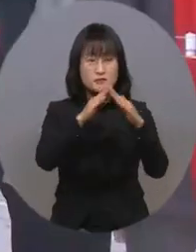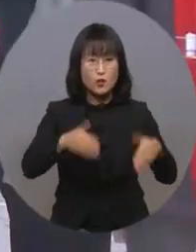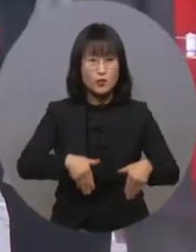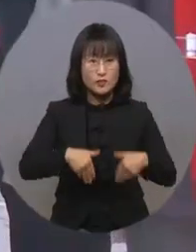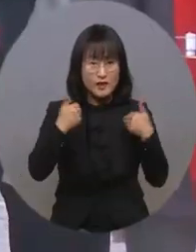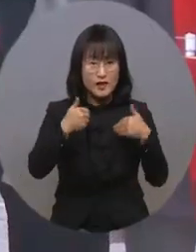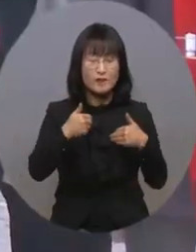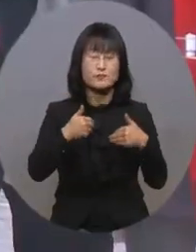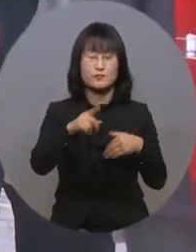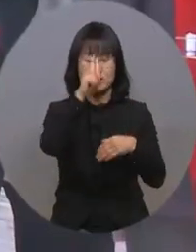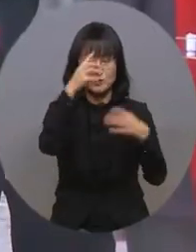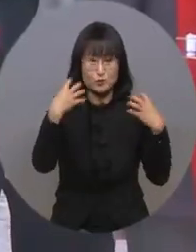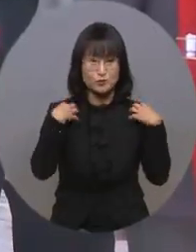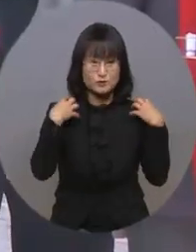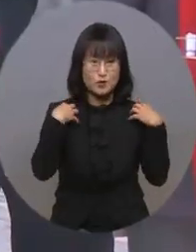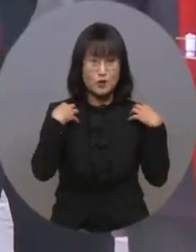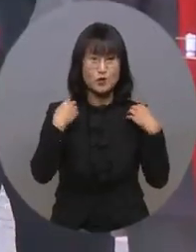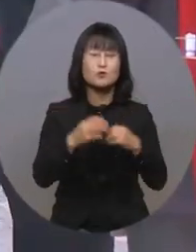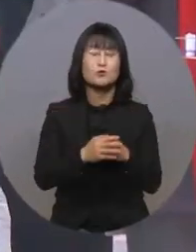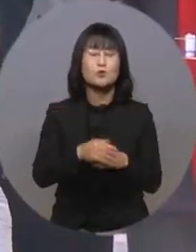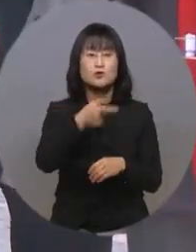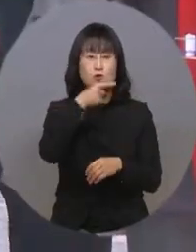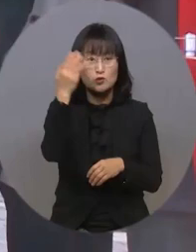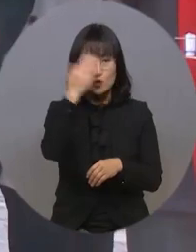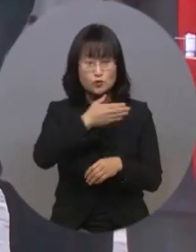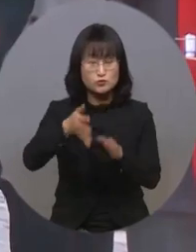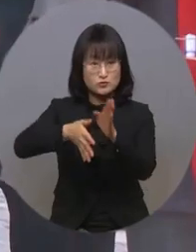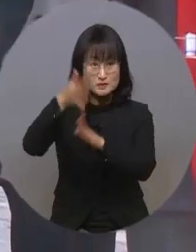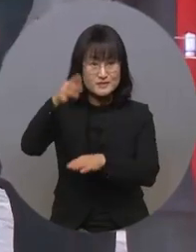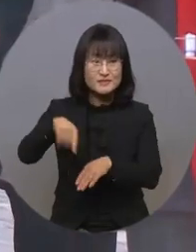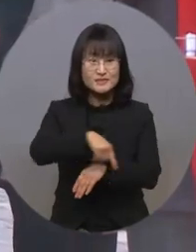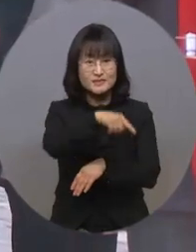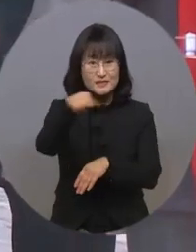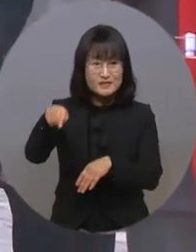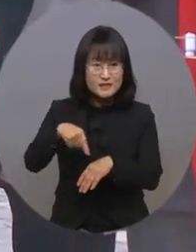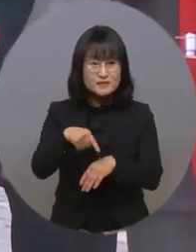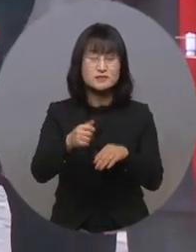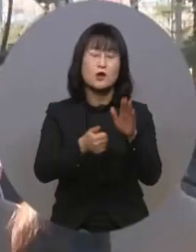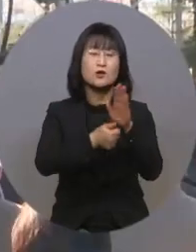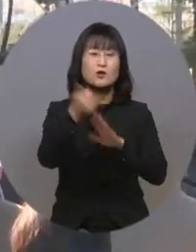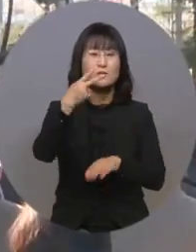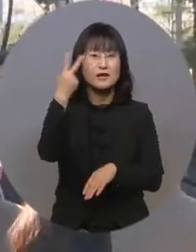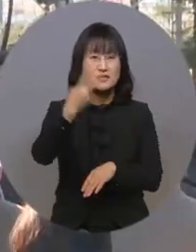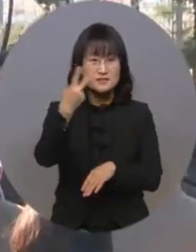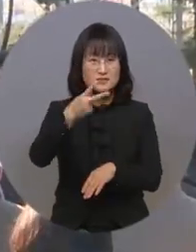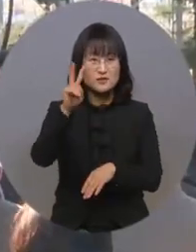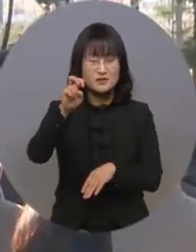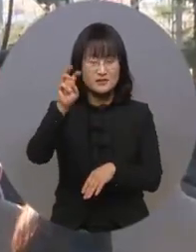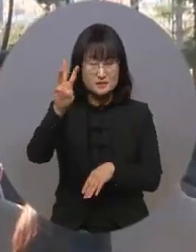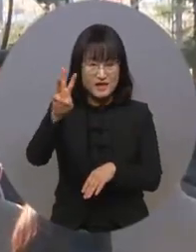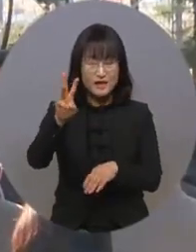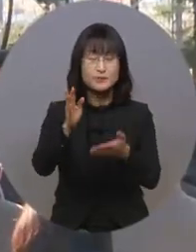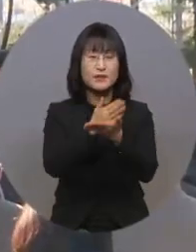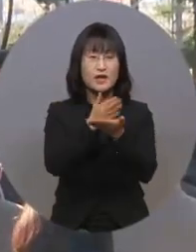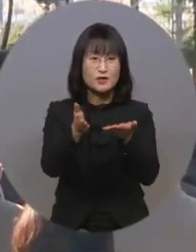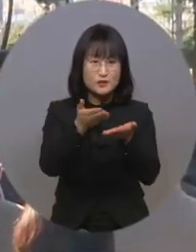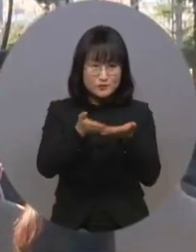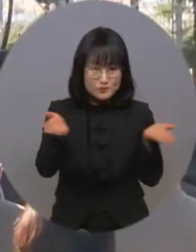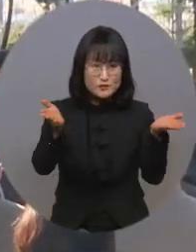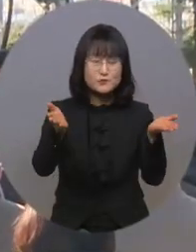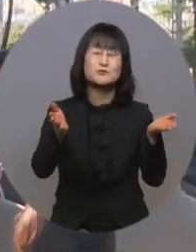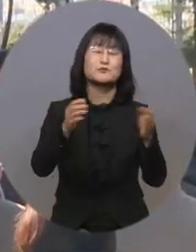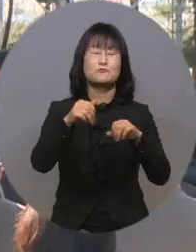앞에서 함께하는 나눔, 지속가능한 전남이라는 슬로건으로 희망 2023 나눔 캠페인을 알리는 사랑의